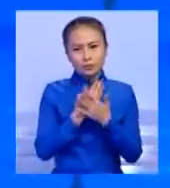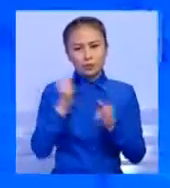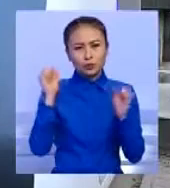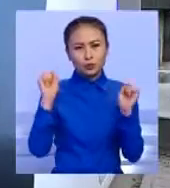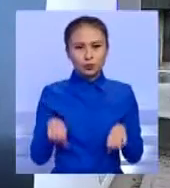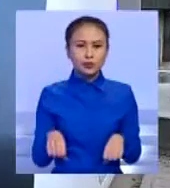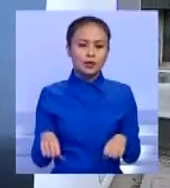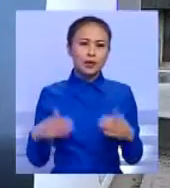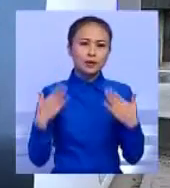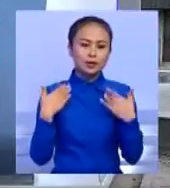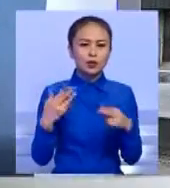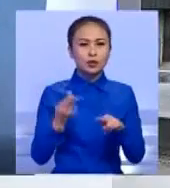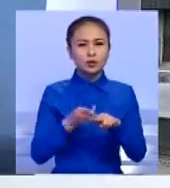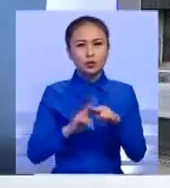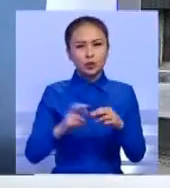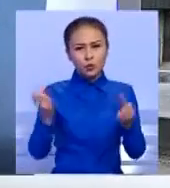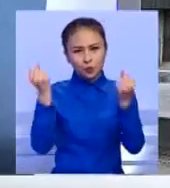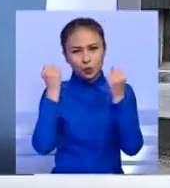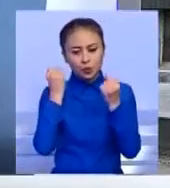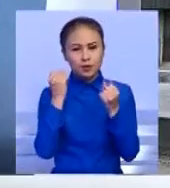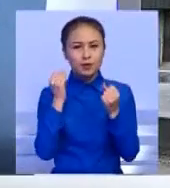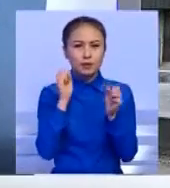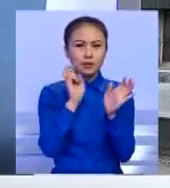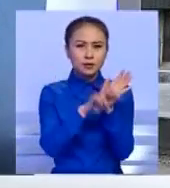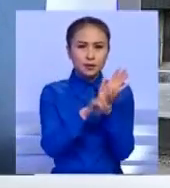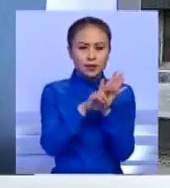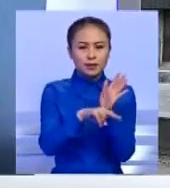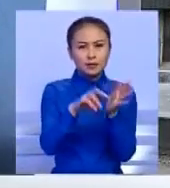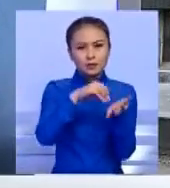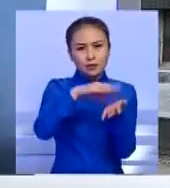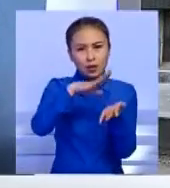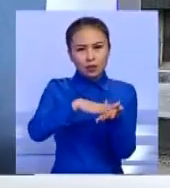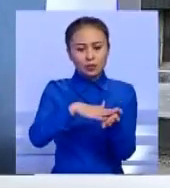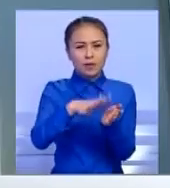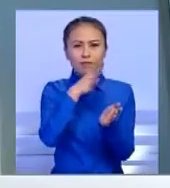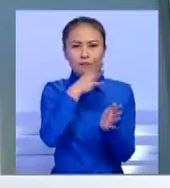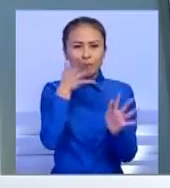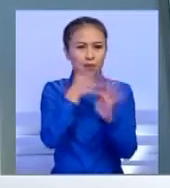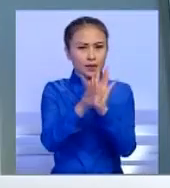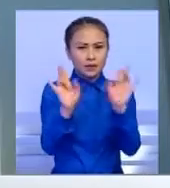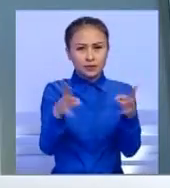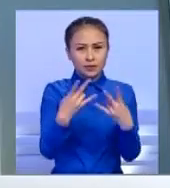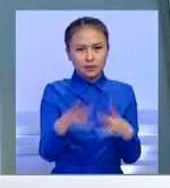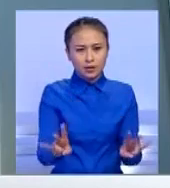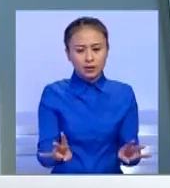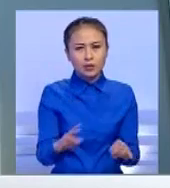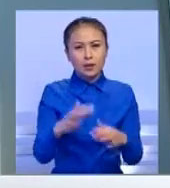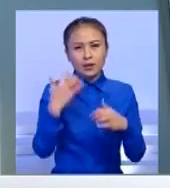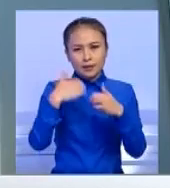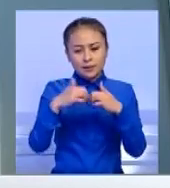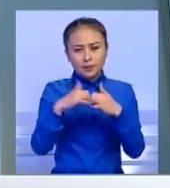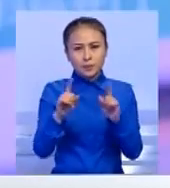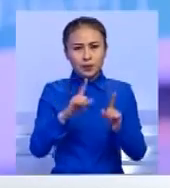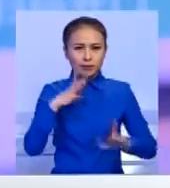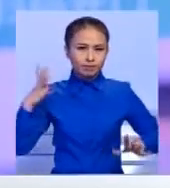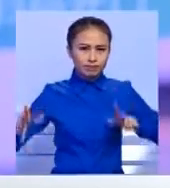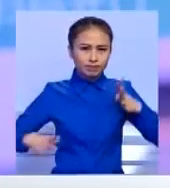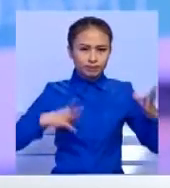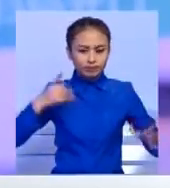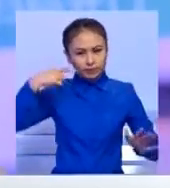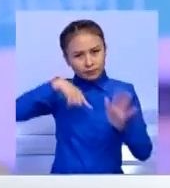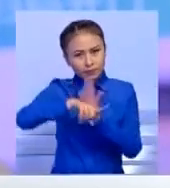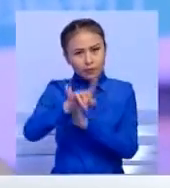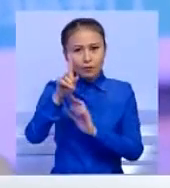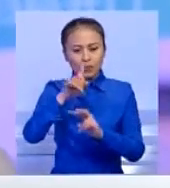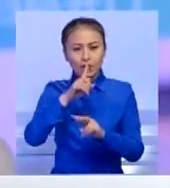сергек әрі жақсы сезіну үшін спорт залға жазылып немесе жолға уақыт кетірудің қажеті жоқ. Шағын фитнес дүңгіршектің